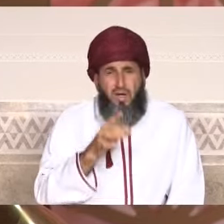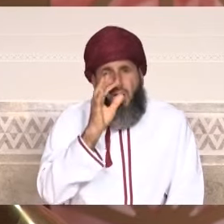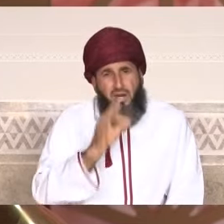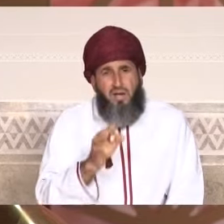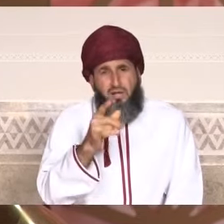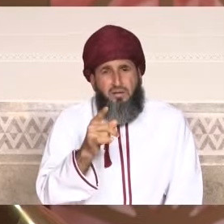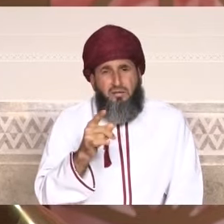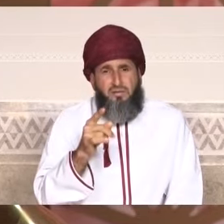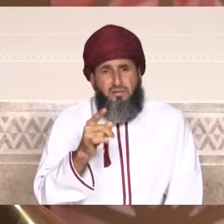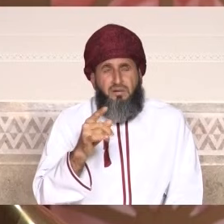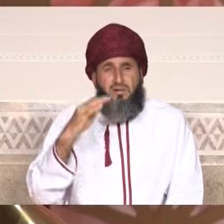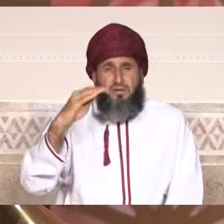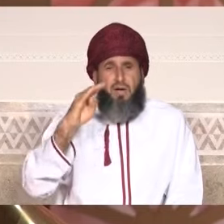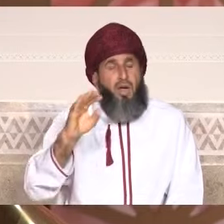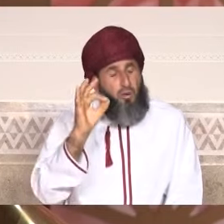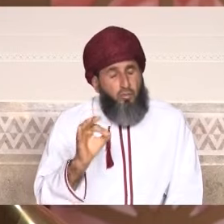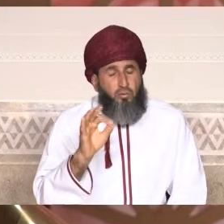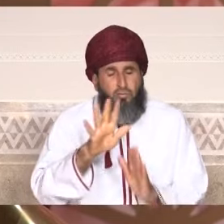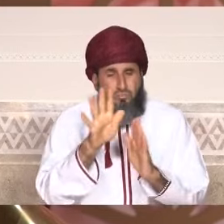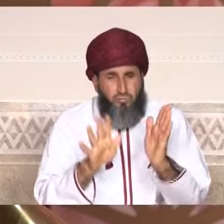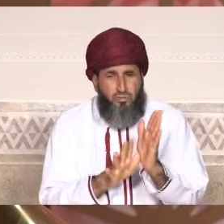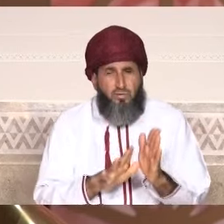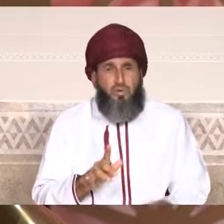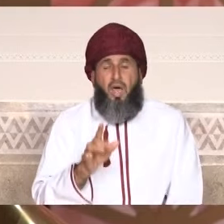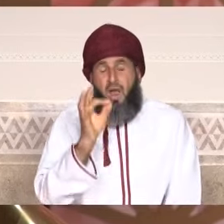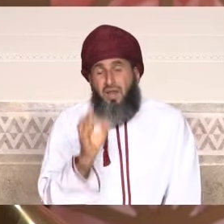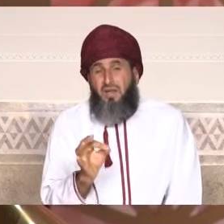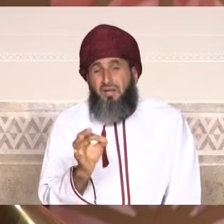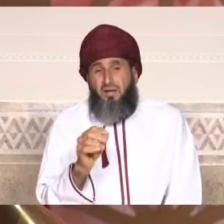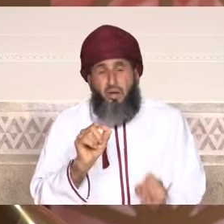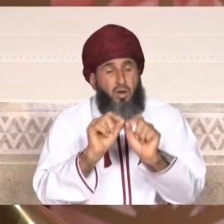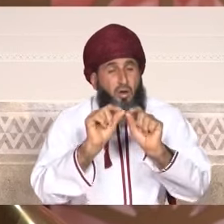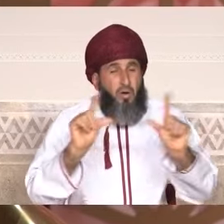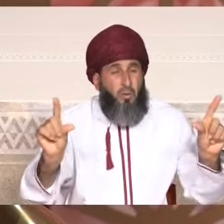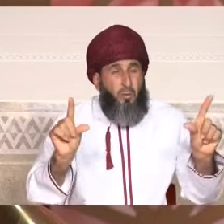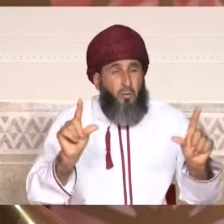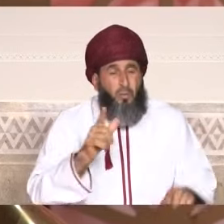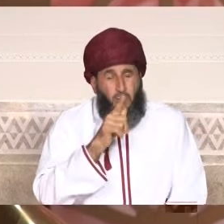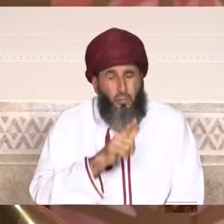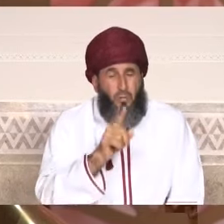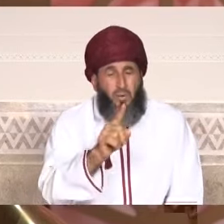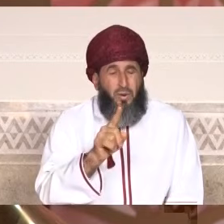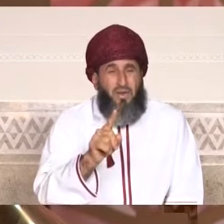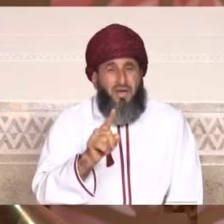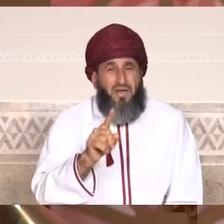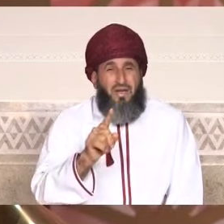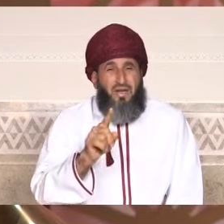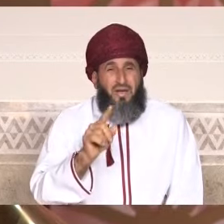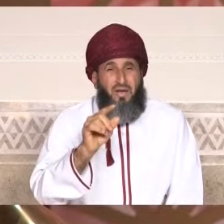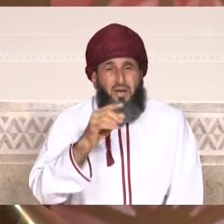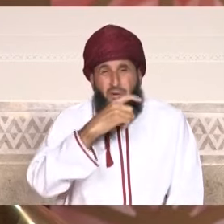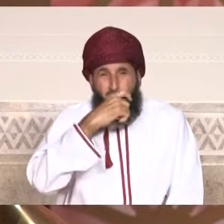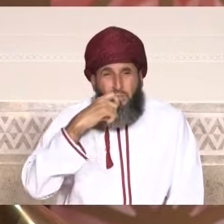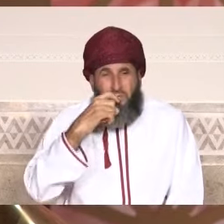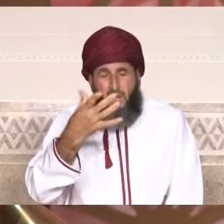الشرعية لا ترتفع، لأن الله تبارك وتعالى بين أحكام السفر فيما يتعلق بالصيام، قال ومن